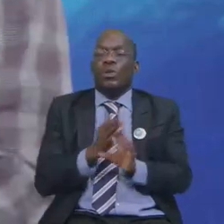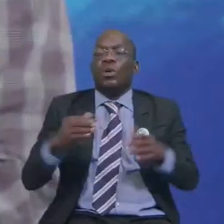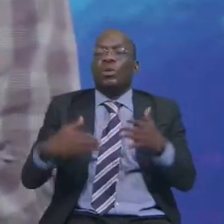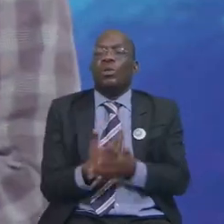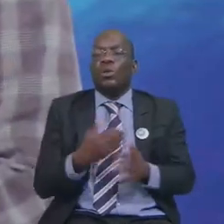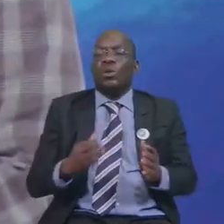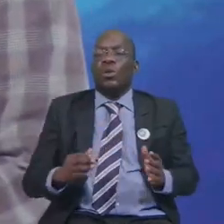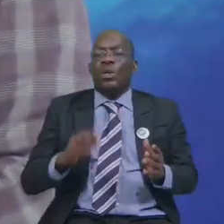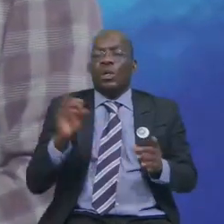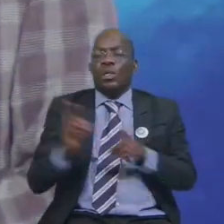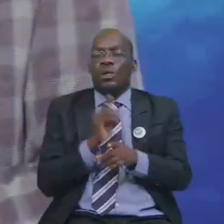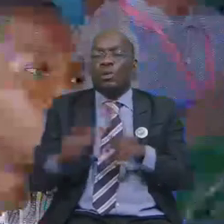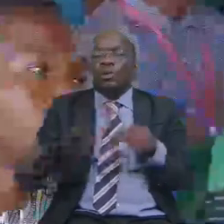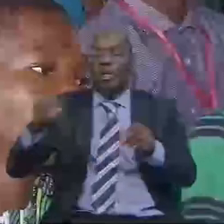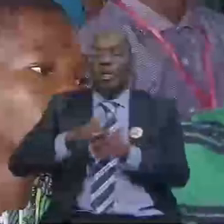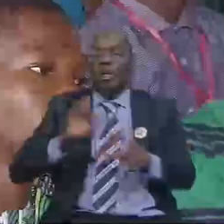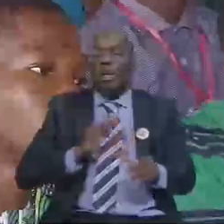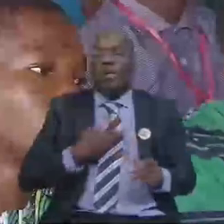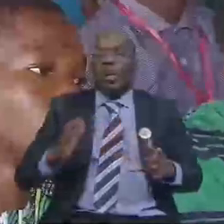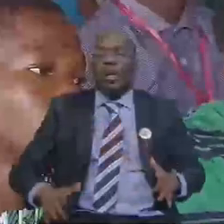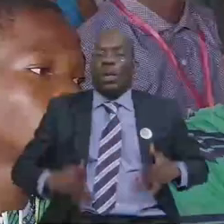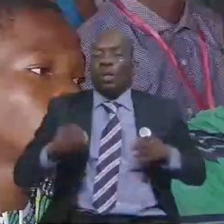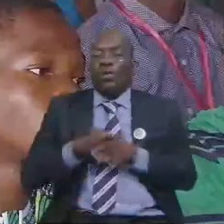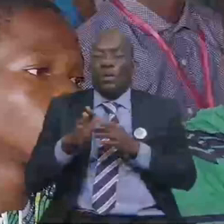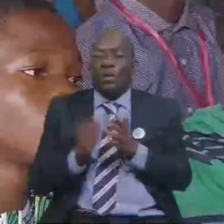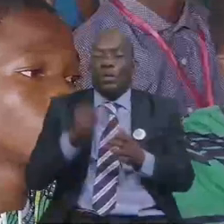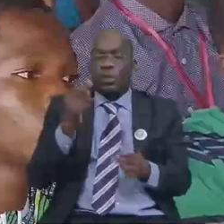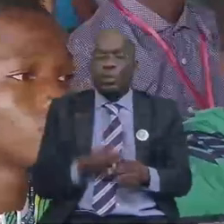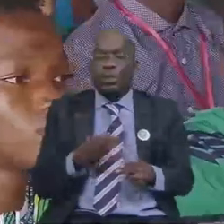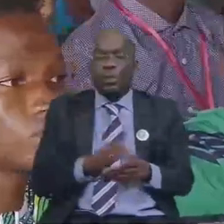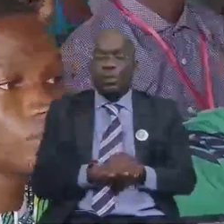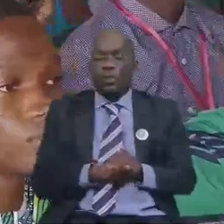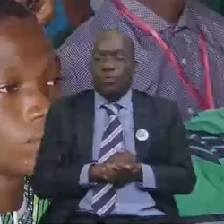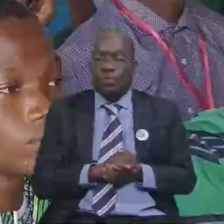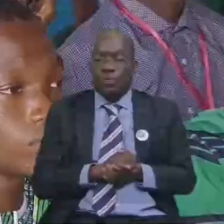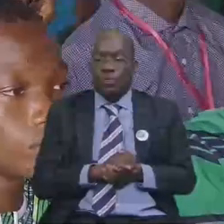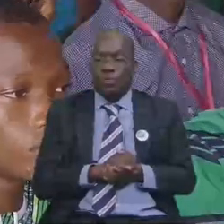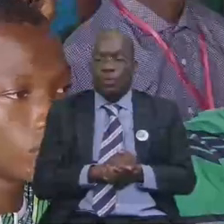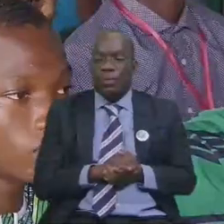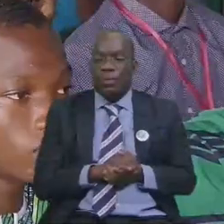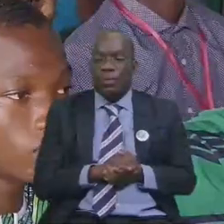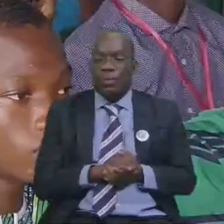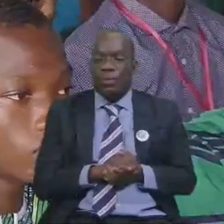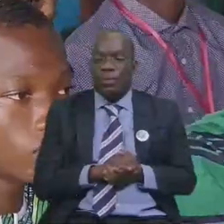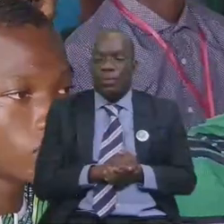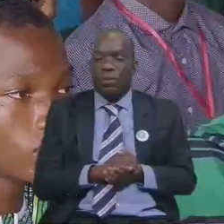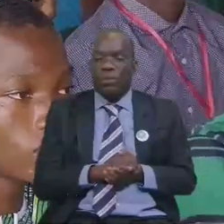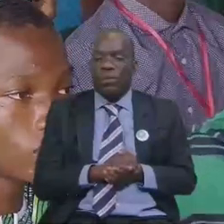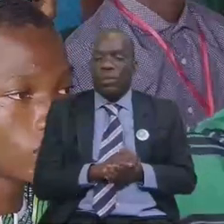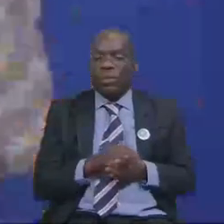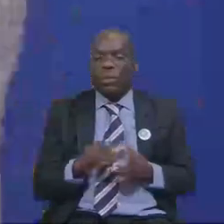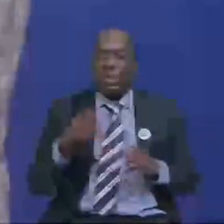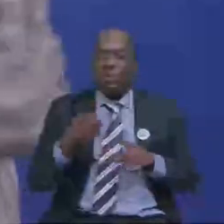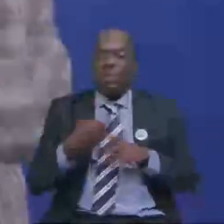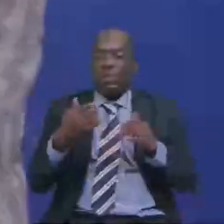nom de Jésus est-ce que vous pouvez discuter téléphone là-bas disant pendant une heure